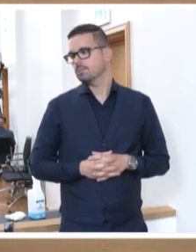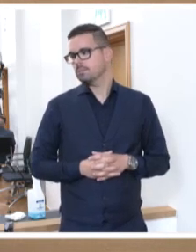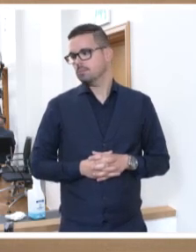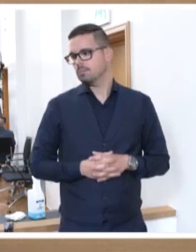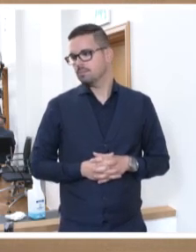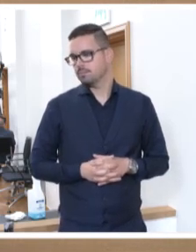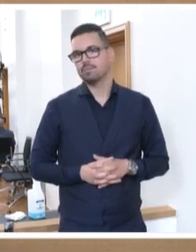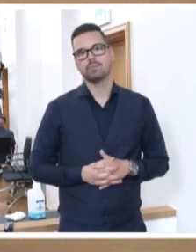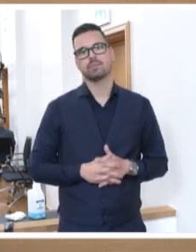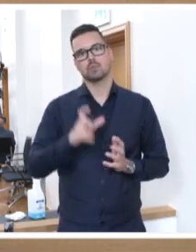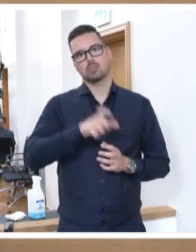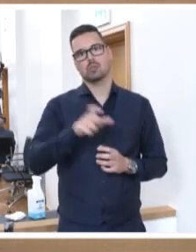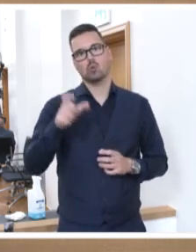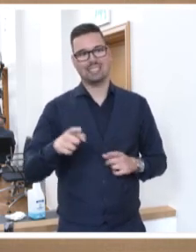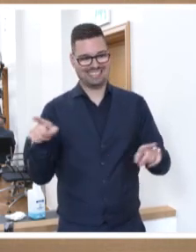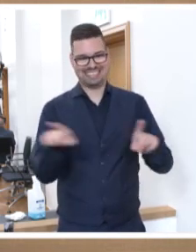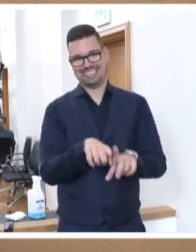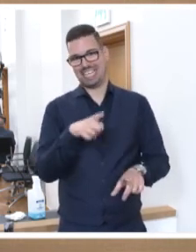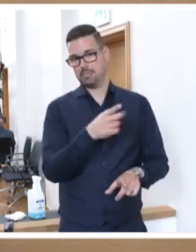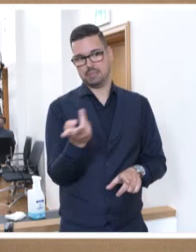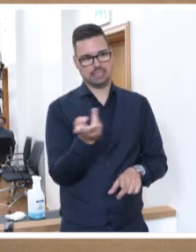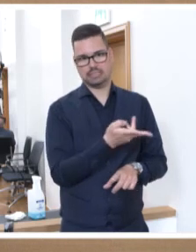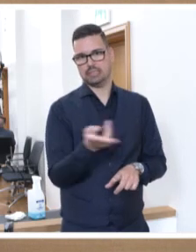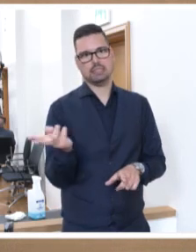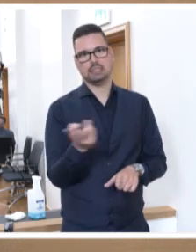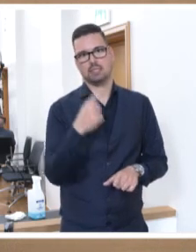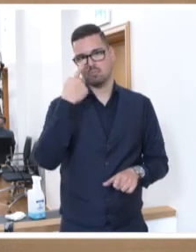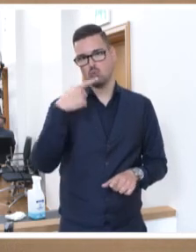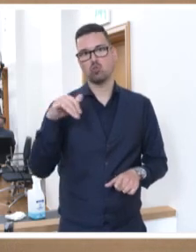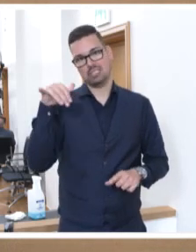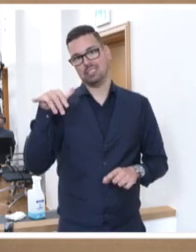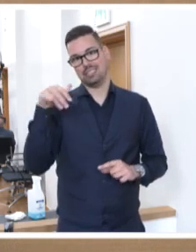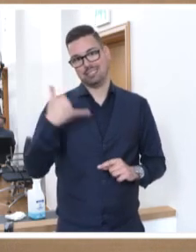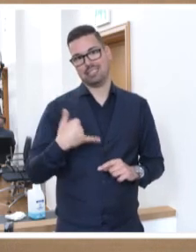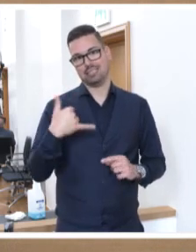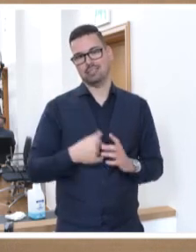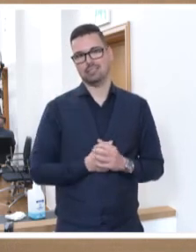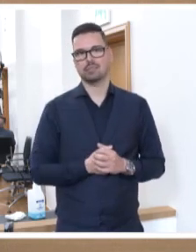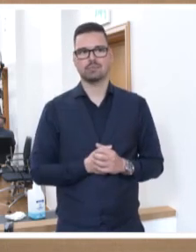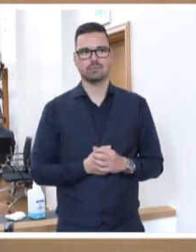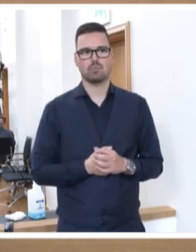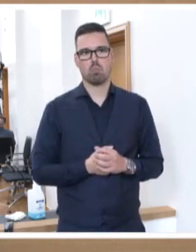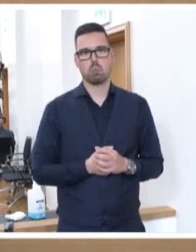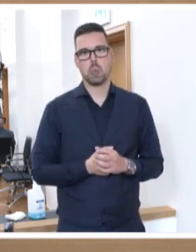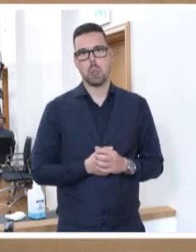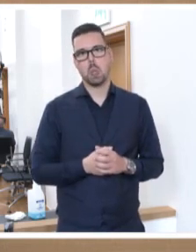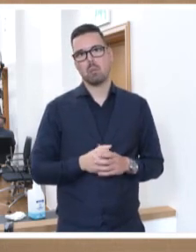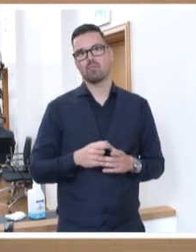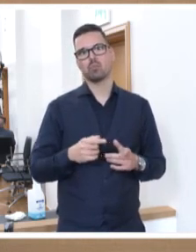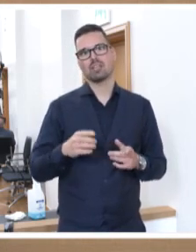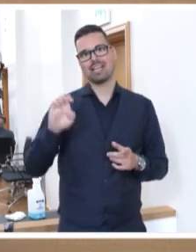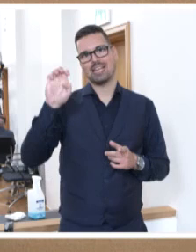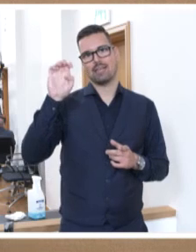Es sind Leute ihresgleichen, auf die Putin jetzt setzt. Der Westen steht vor